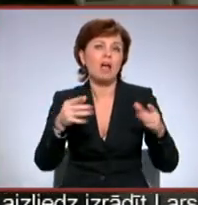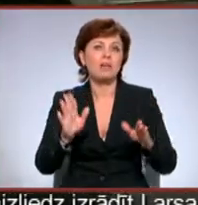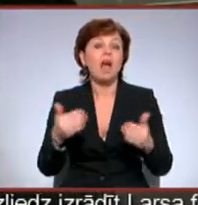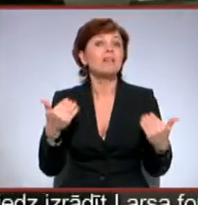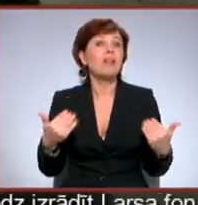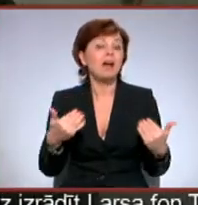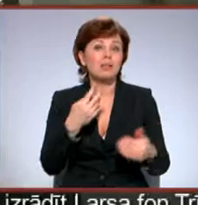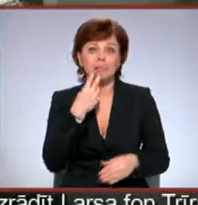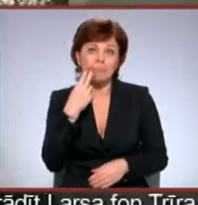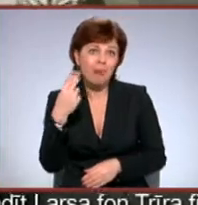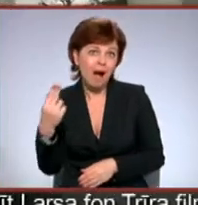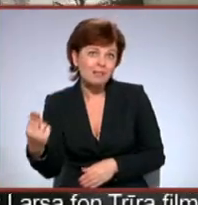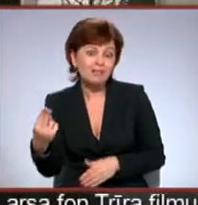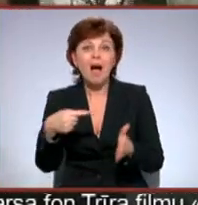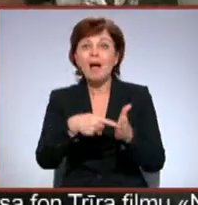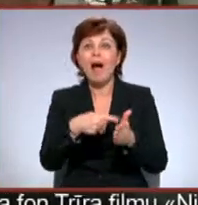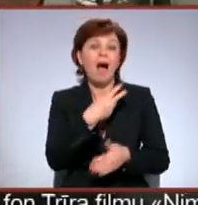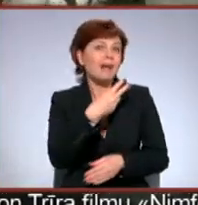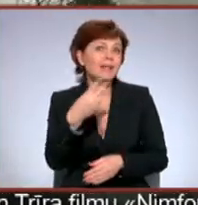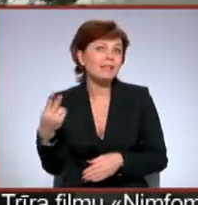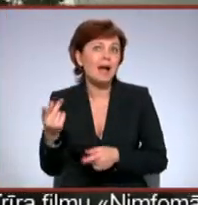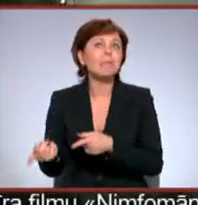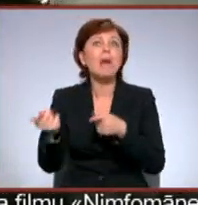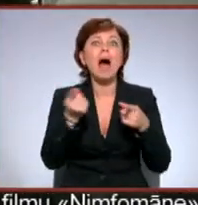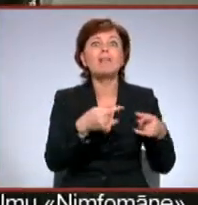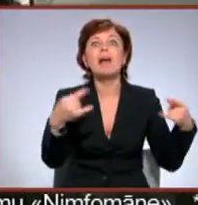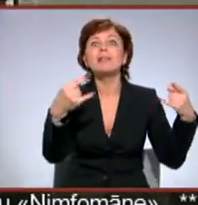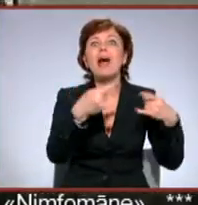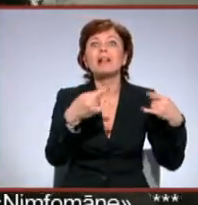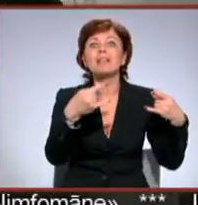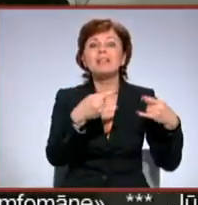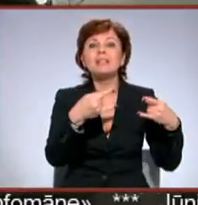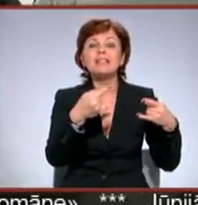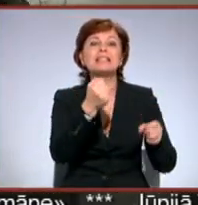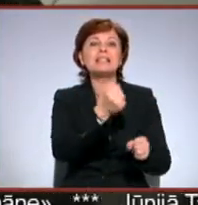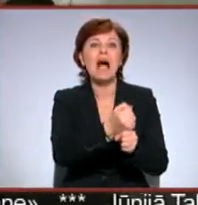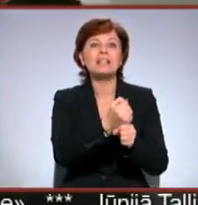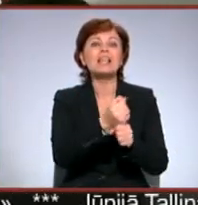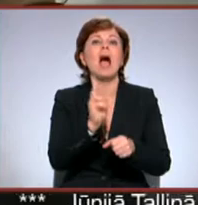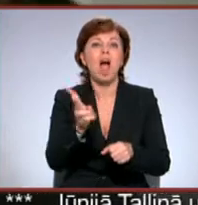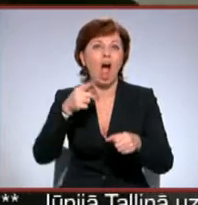Tagad paskatīsimies, kā izskatās pārvietojumā televīzijas stacija, no iekšpuses.